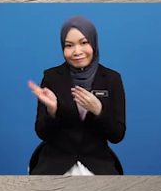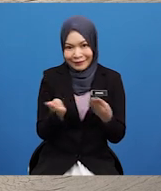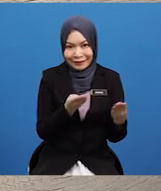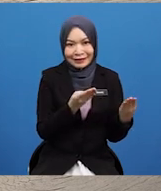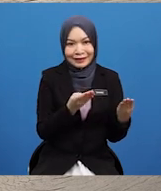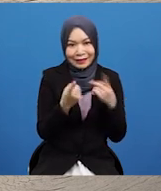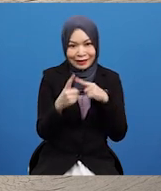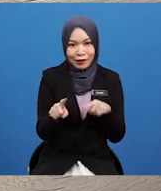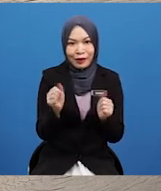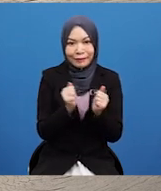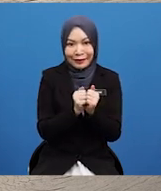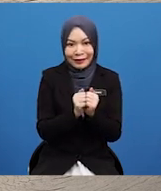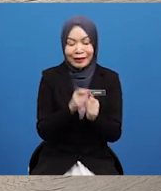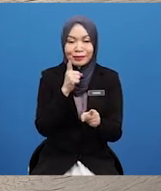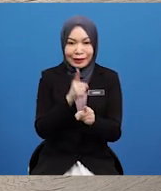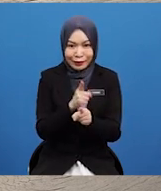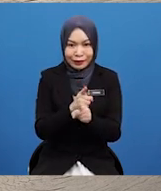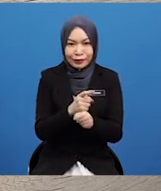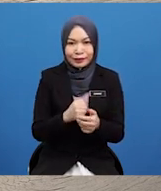yang tepat.